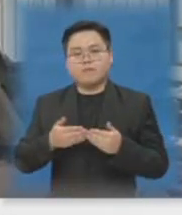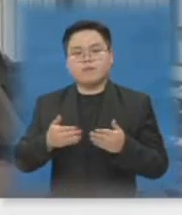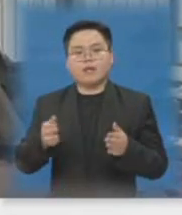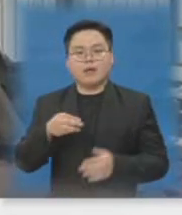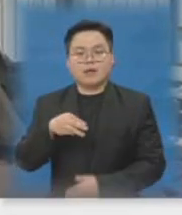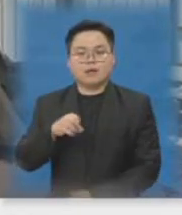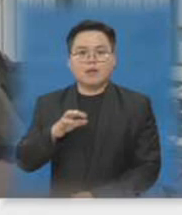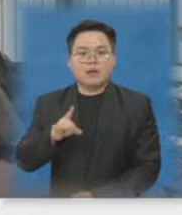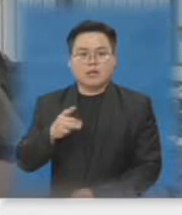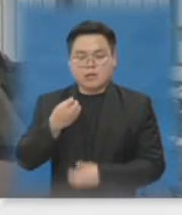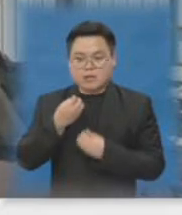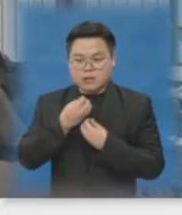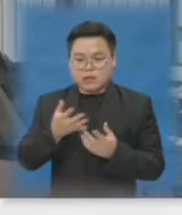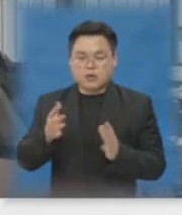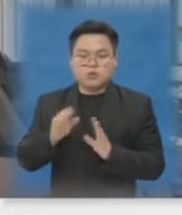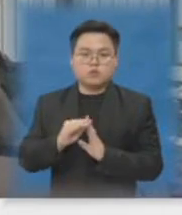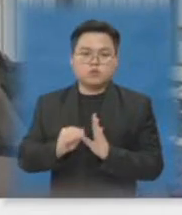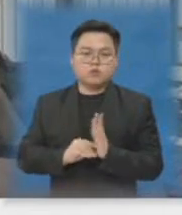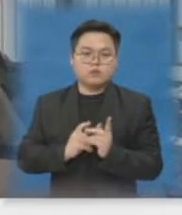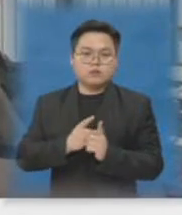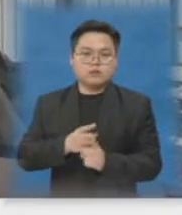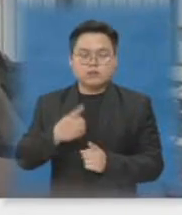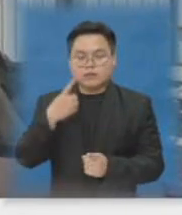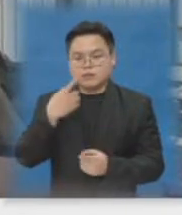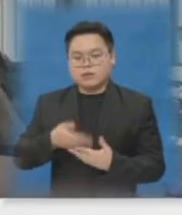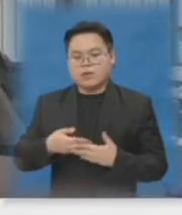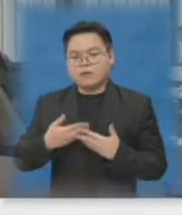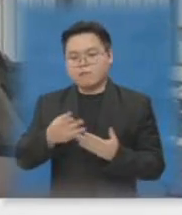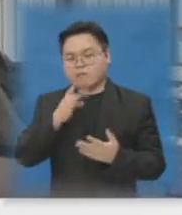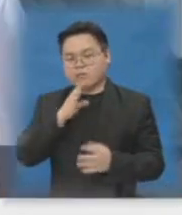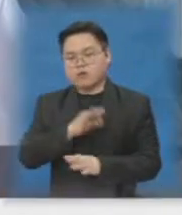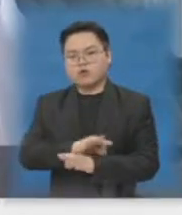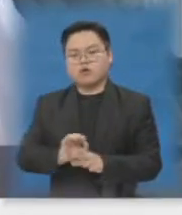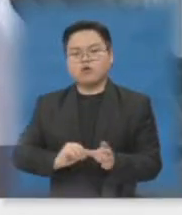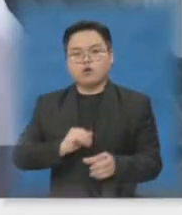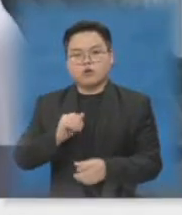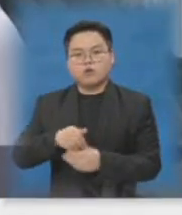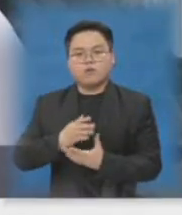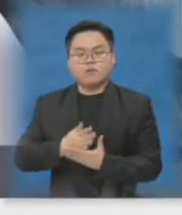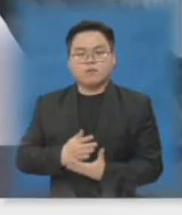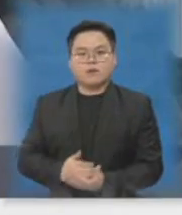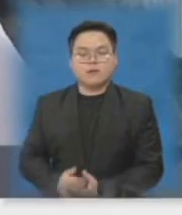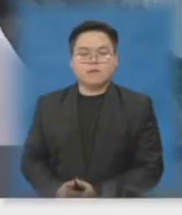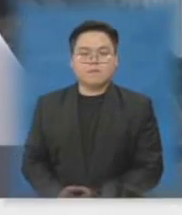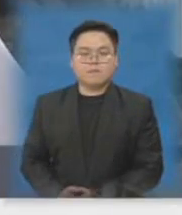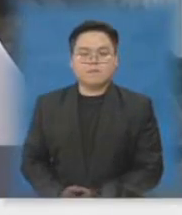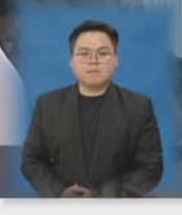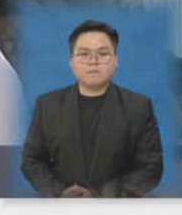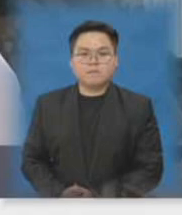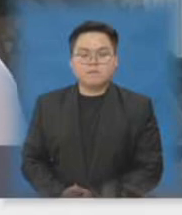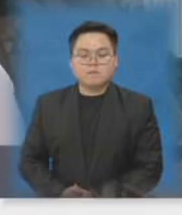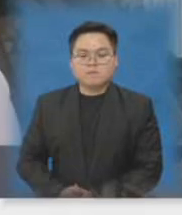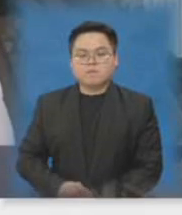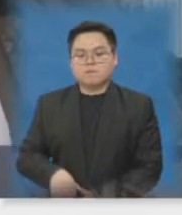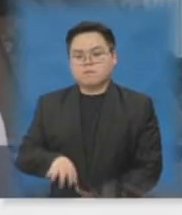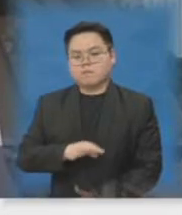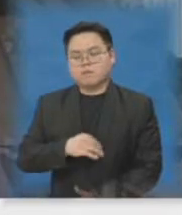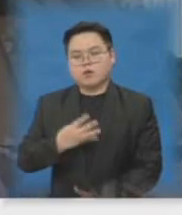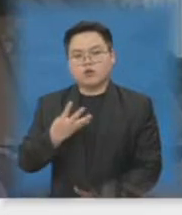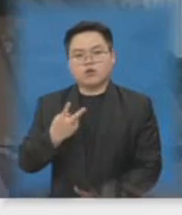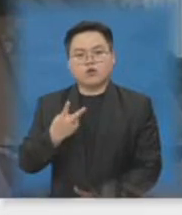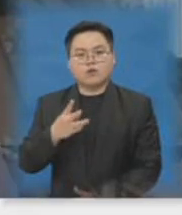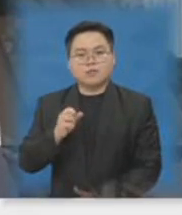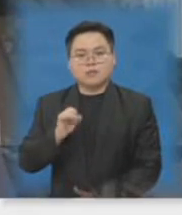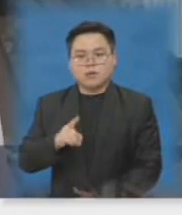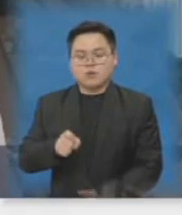нар журмынхан дагуу сандлаа өгөөд энэ төсөл рүү орсон байгаа. За ерөнхийдөө бол бид нар 42 сарын хугацаанд 7